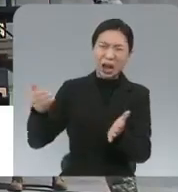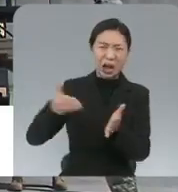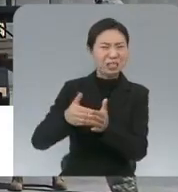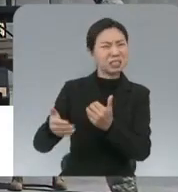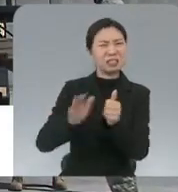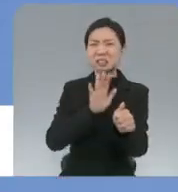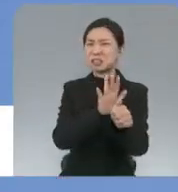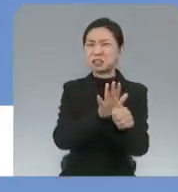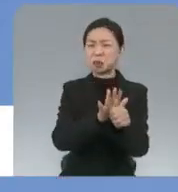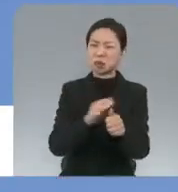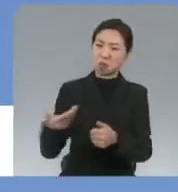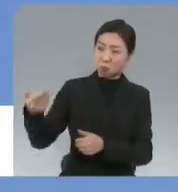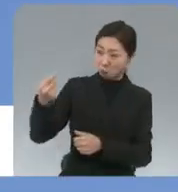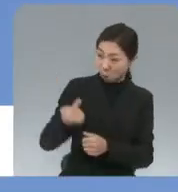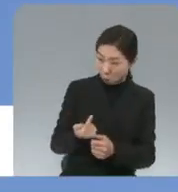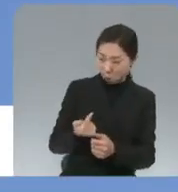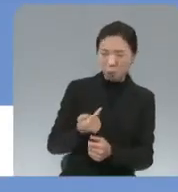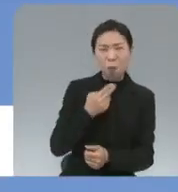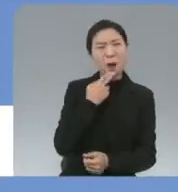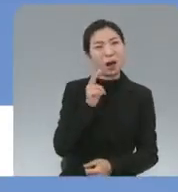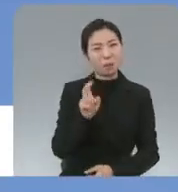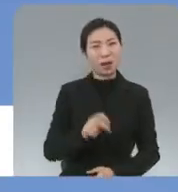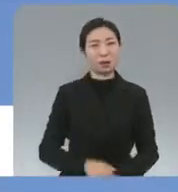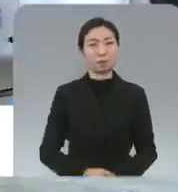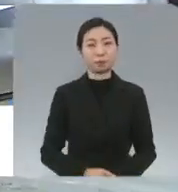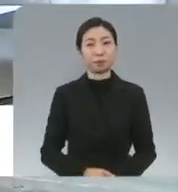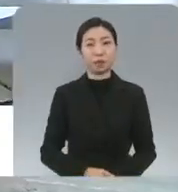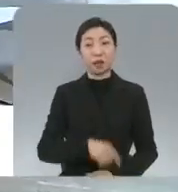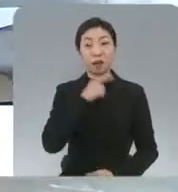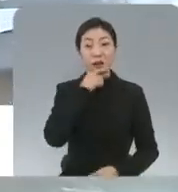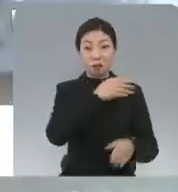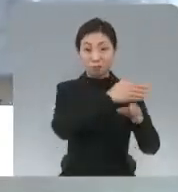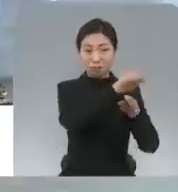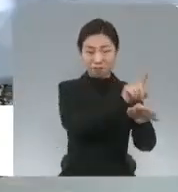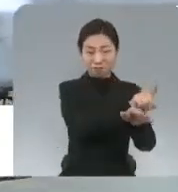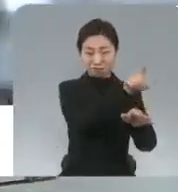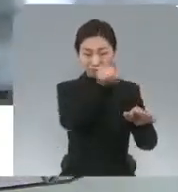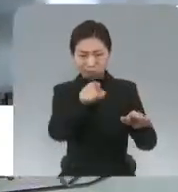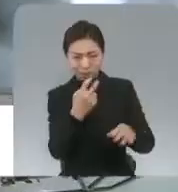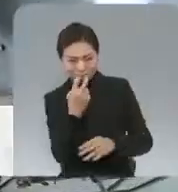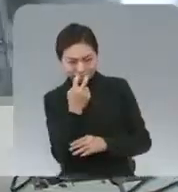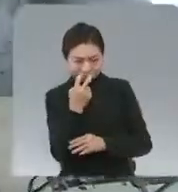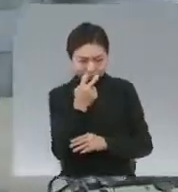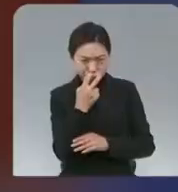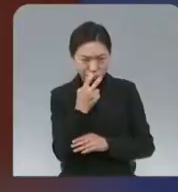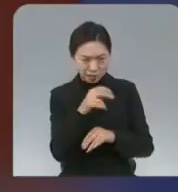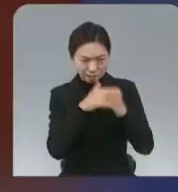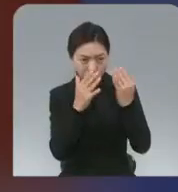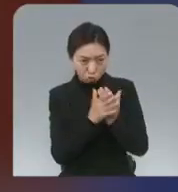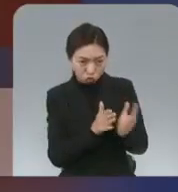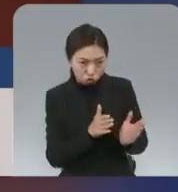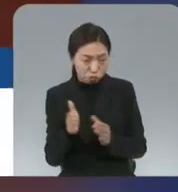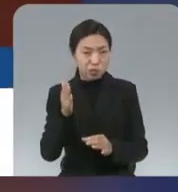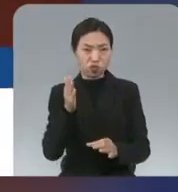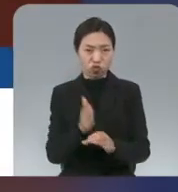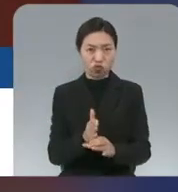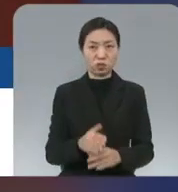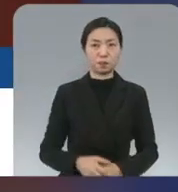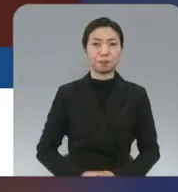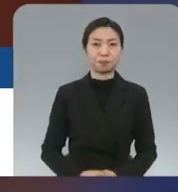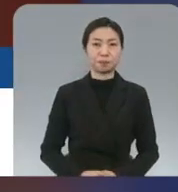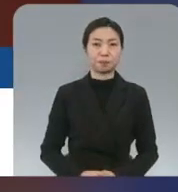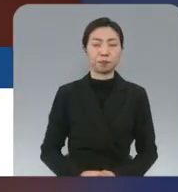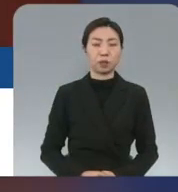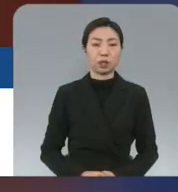communiste le haut grade et américain a également ajouté que les USA continueraient à coopérer troistement avec la Corée du Sud le Japon